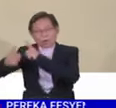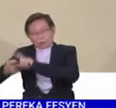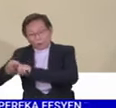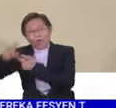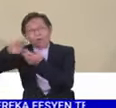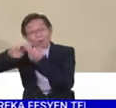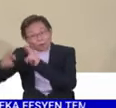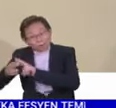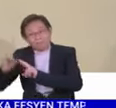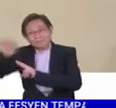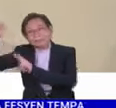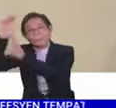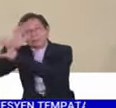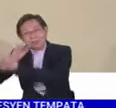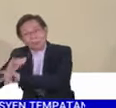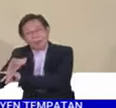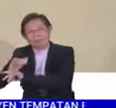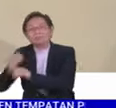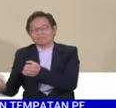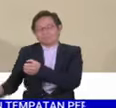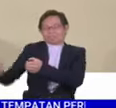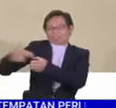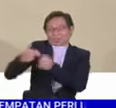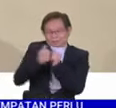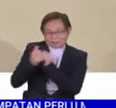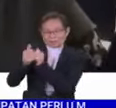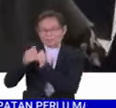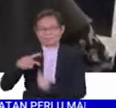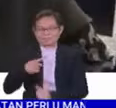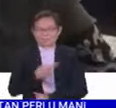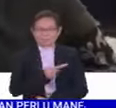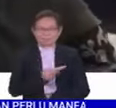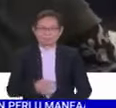di Sabah, di Sarawak pasti akan bersama kita.